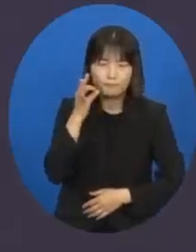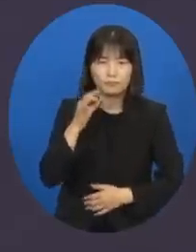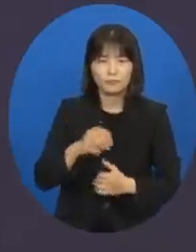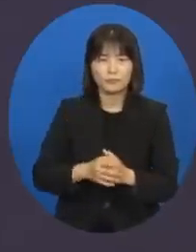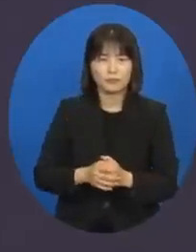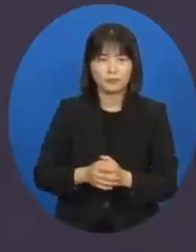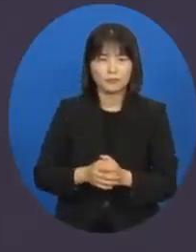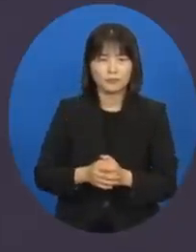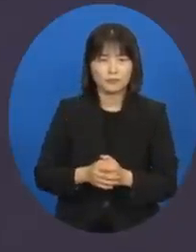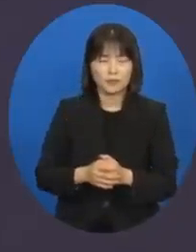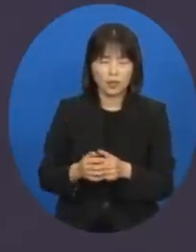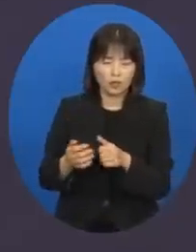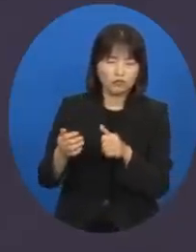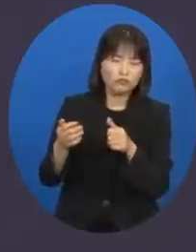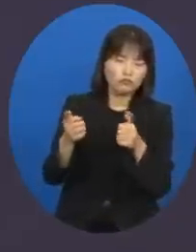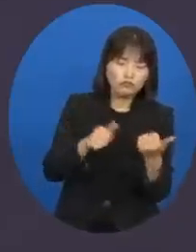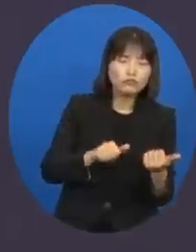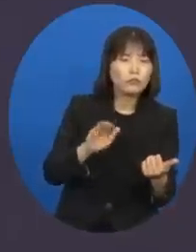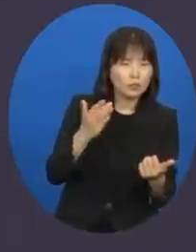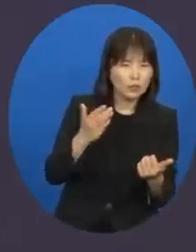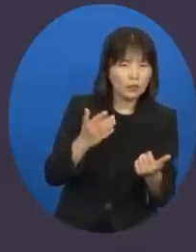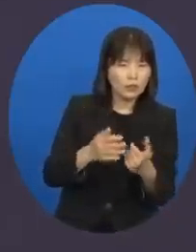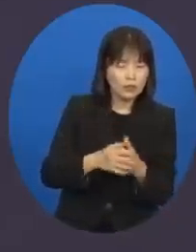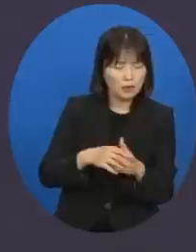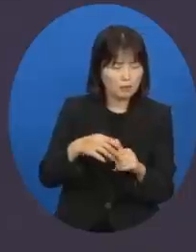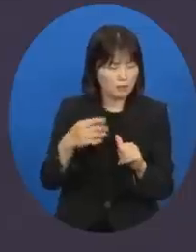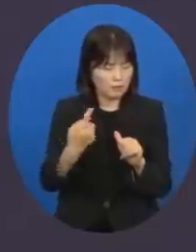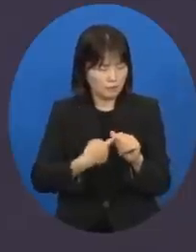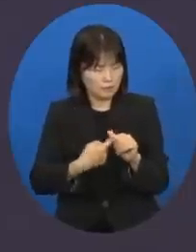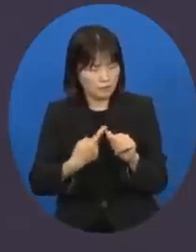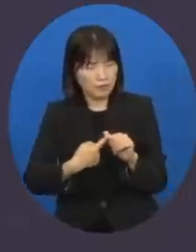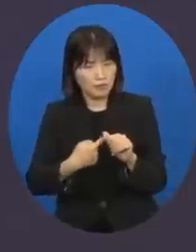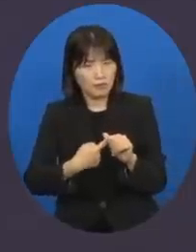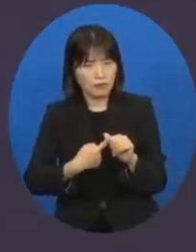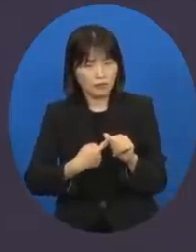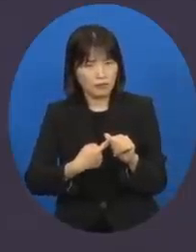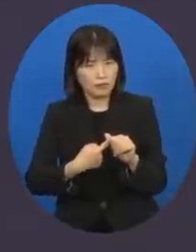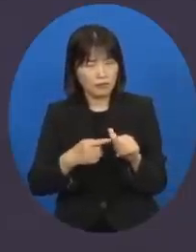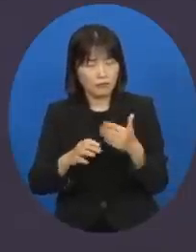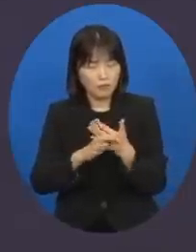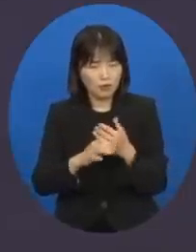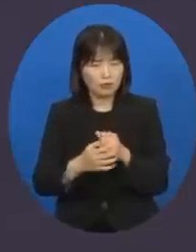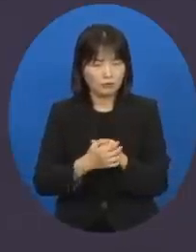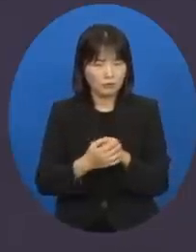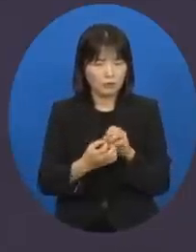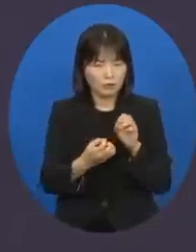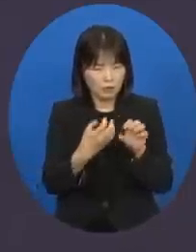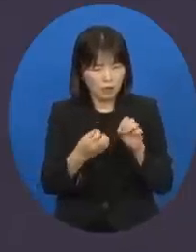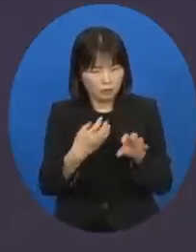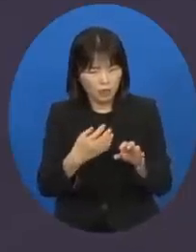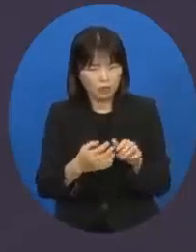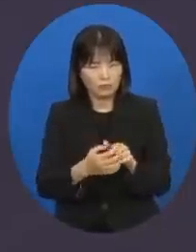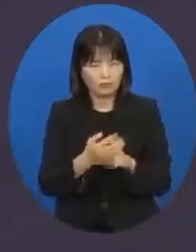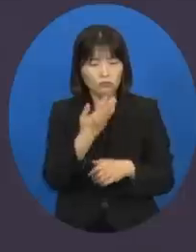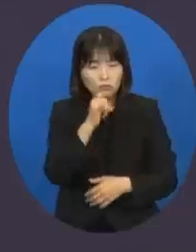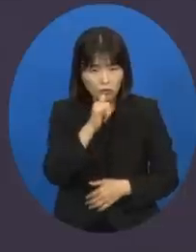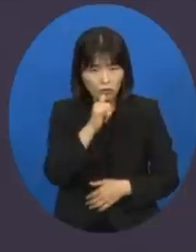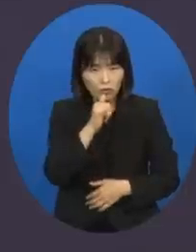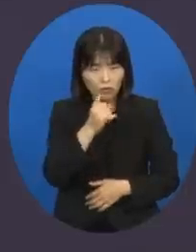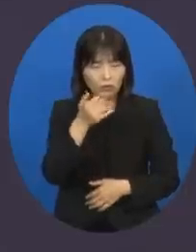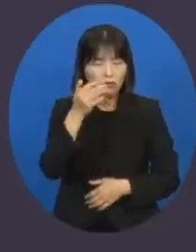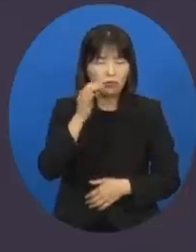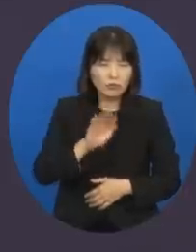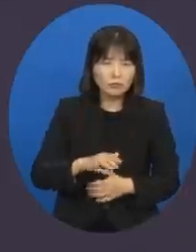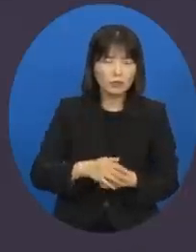죽을 바에 비방을 당하면 그에 상응하는 답변을 할 만도 하지 않습니까? 게다가 억울한